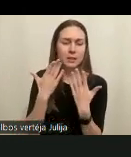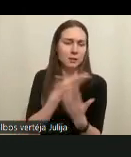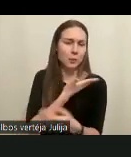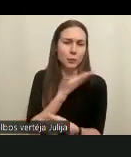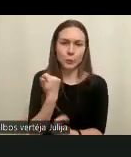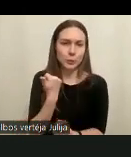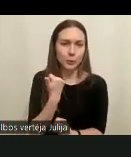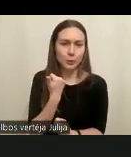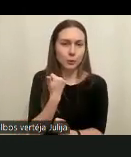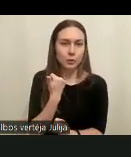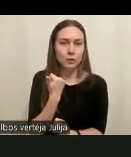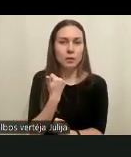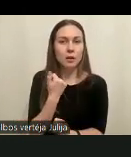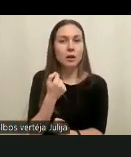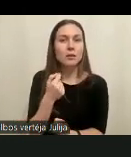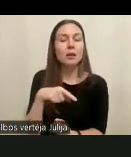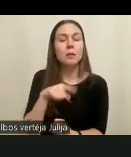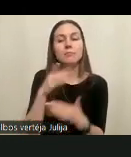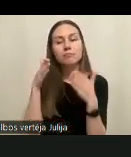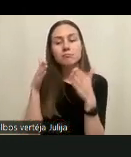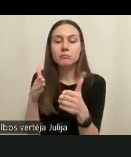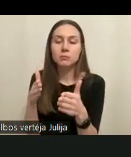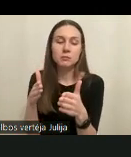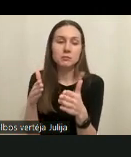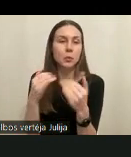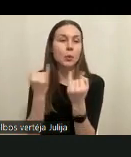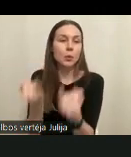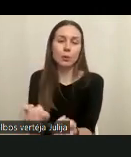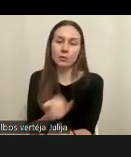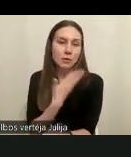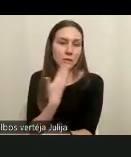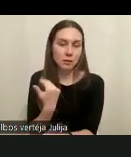ne visur tam skiriamas dėmesys. Taigi,